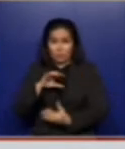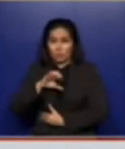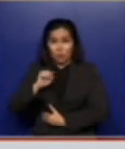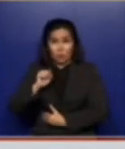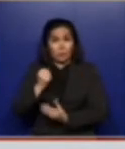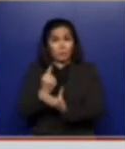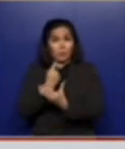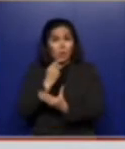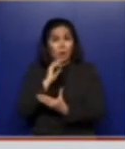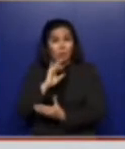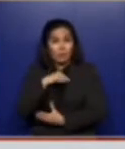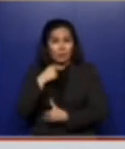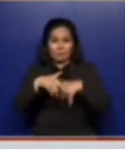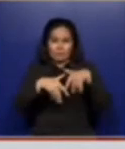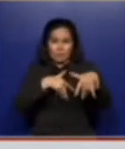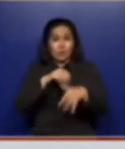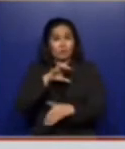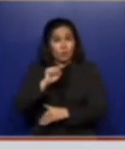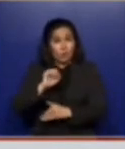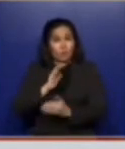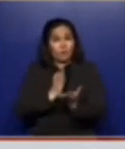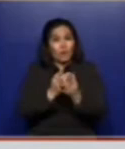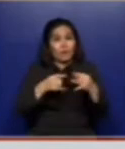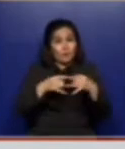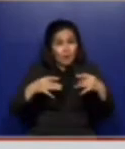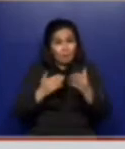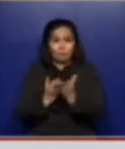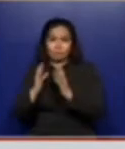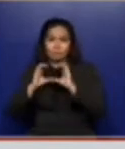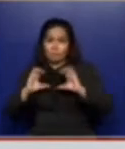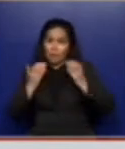นไม่ว่าจะเป็นส.ส.ฝ่ายค้านหรือฝ่ายรัฐบาล